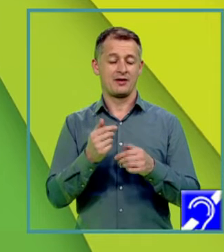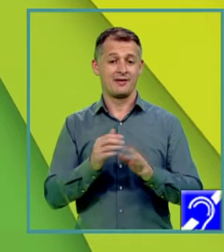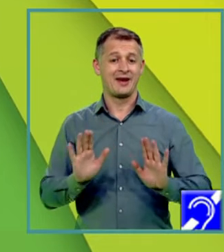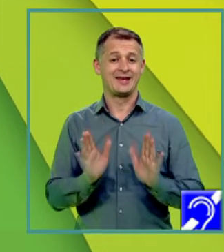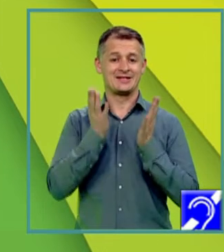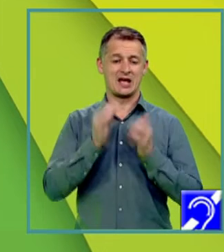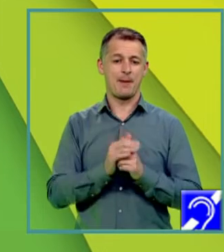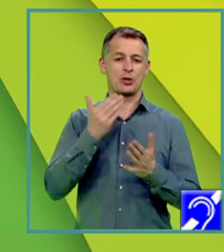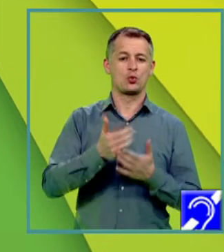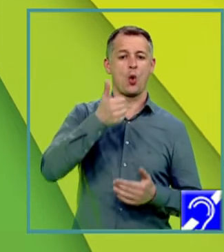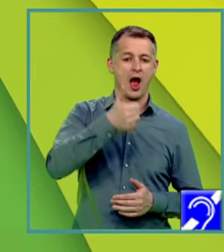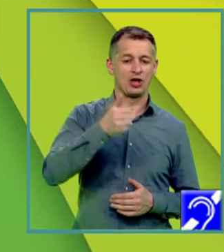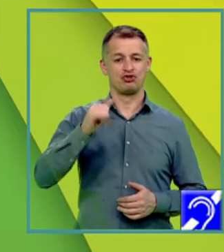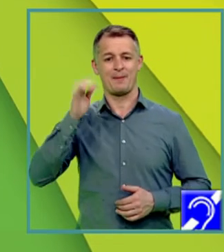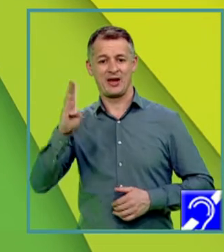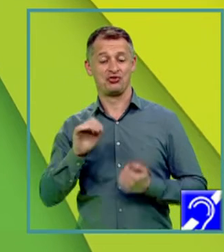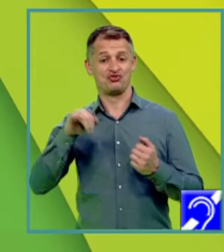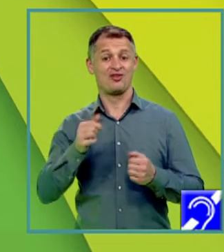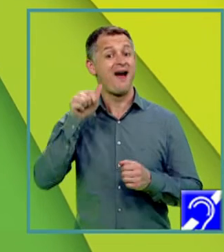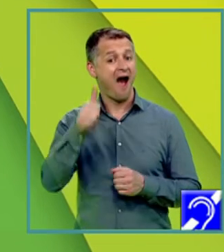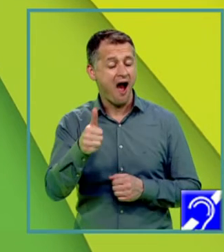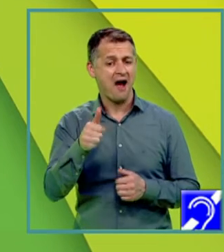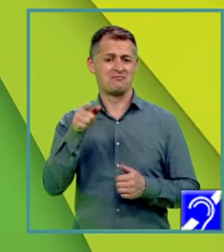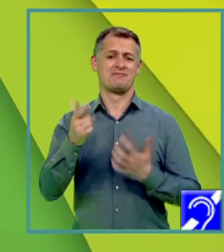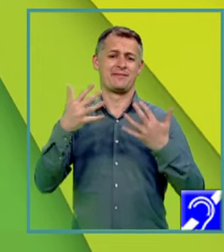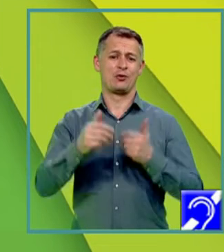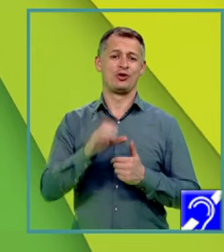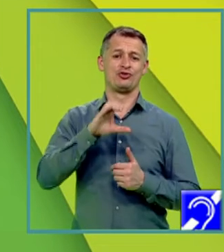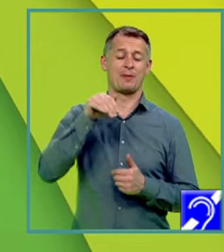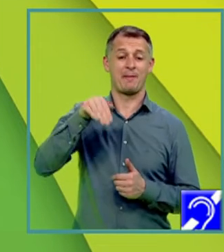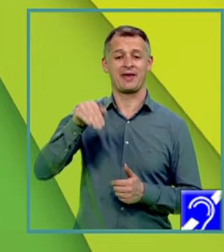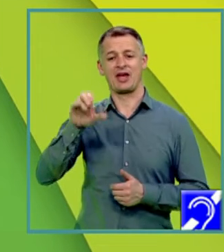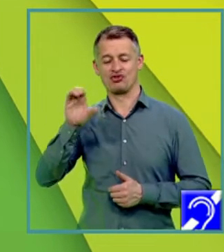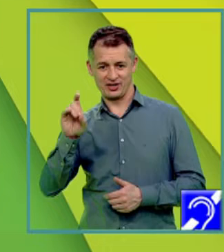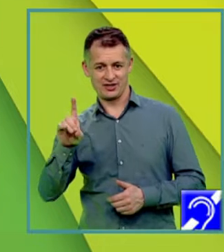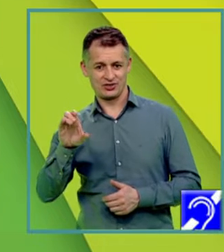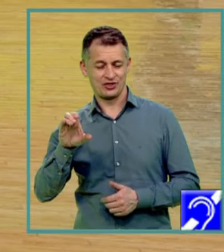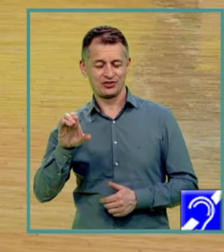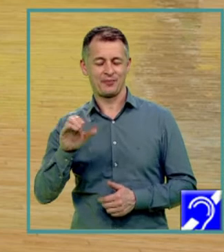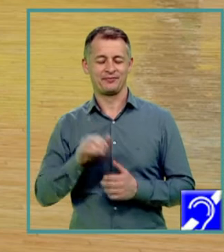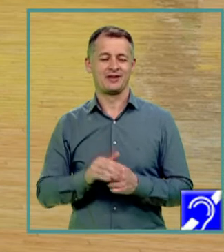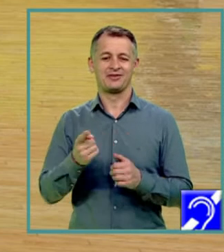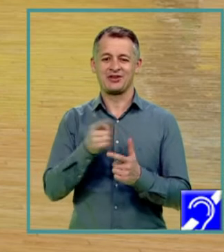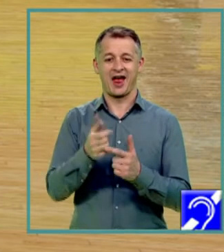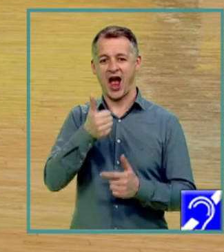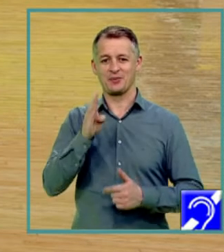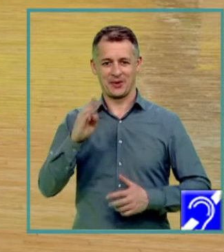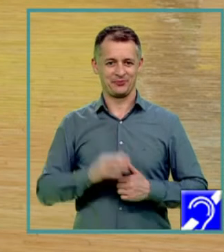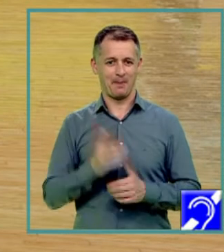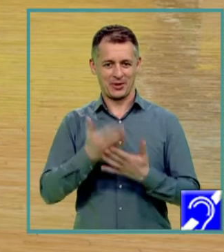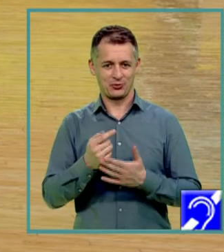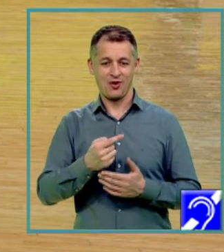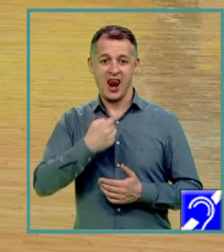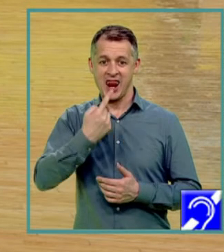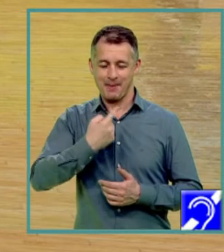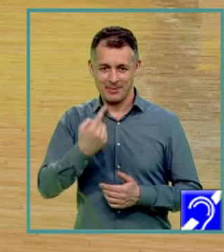variabilele a și b și în ei tocmai Am calculat cmmdc dintre a și b pentru limbajul de programare